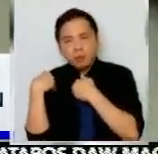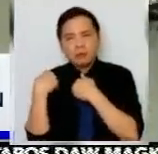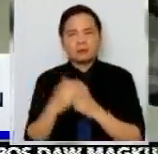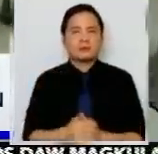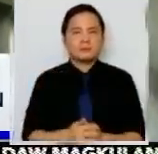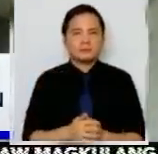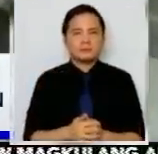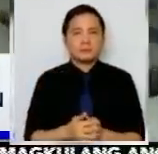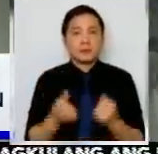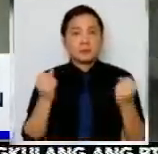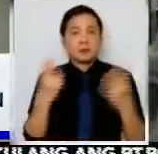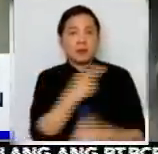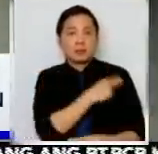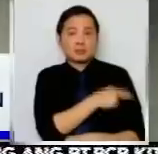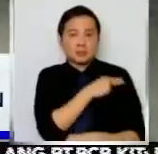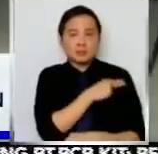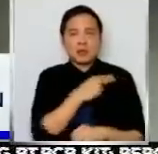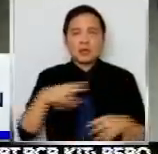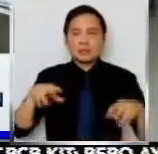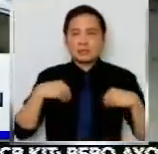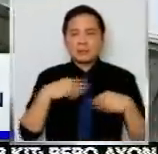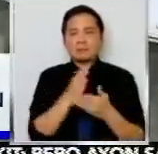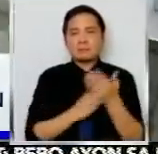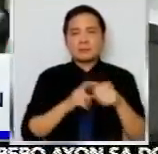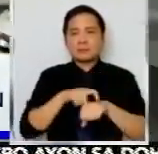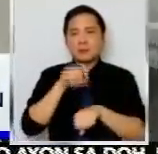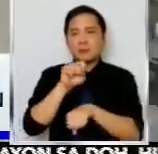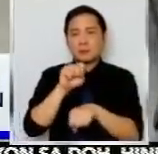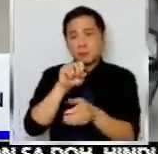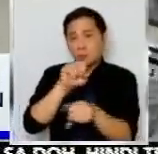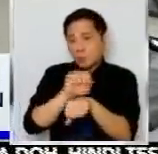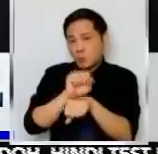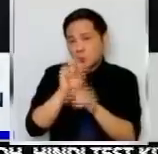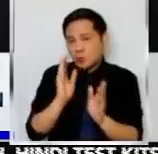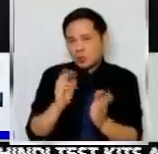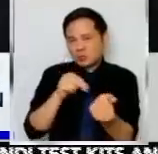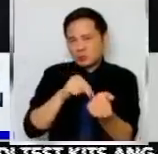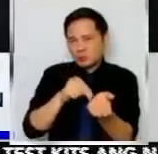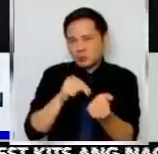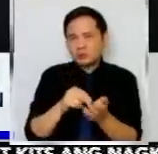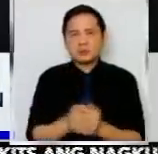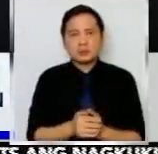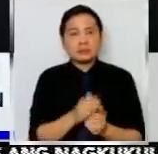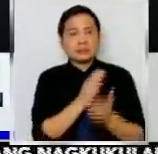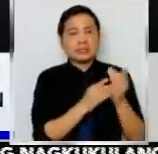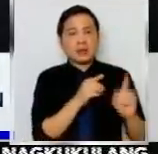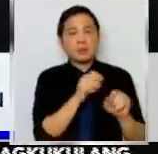na tumatanggap ng mga part-time nurse para lang mapunan ang kulang-kulang na staff. Iba nga call center, tapos pagka may oras